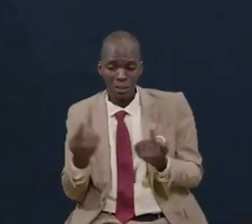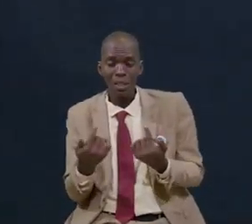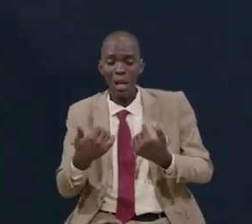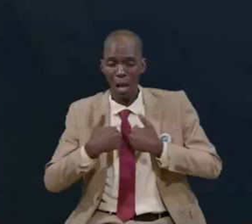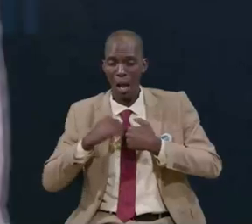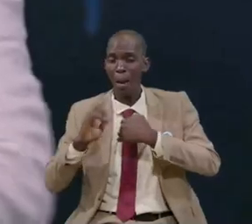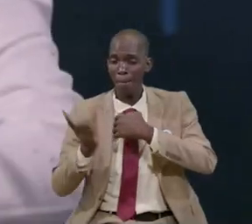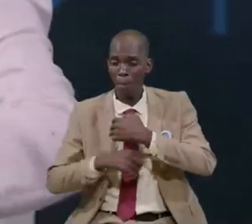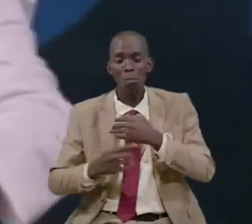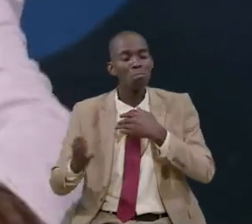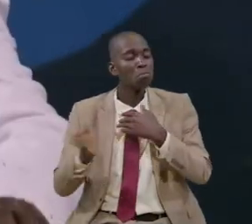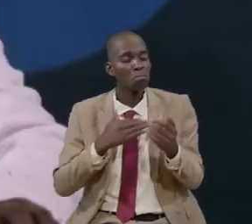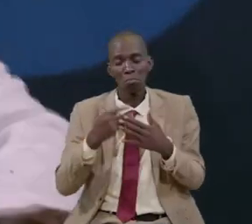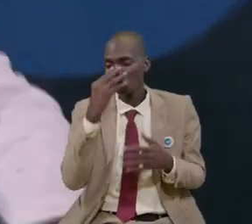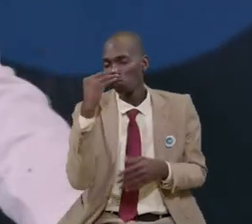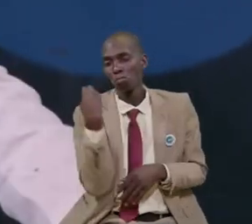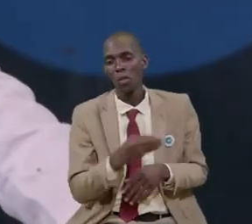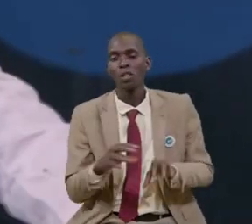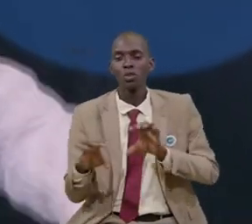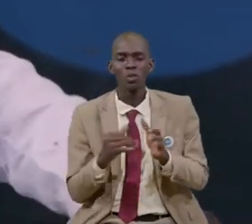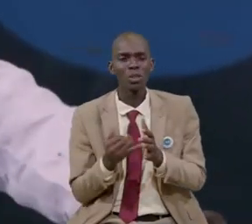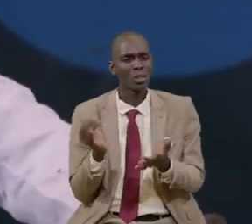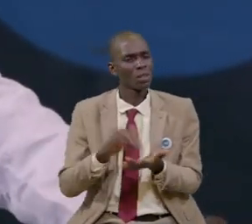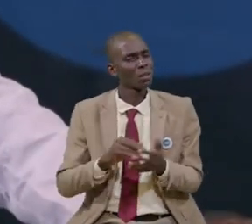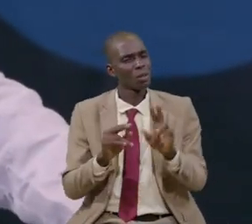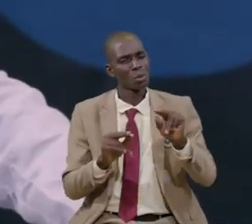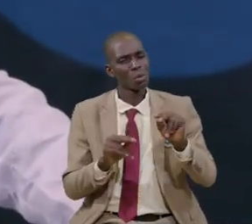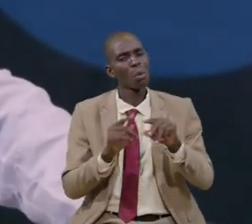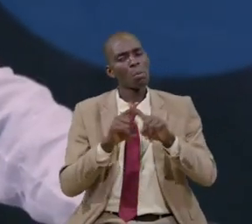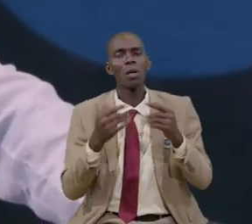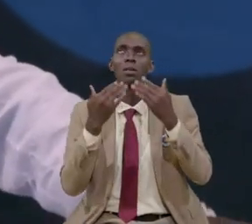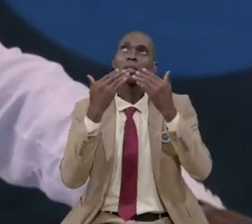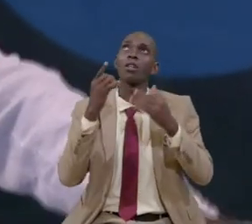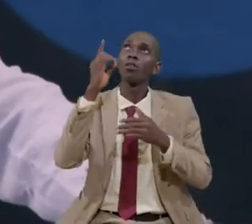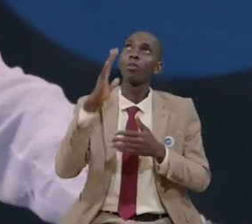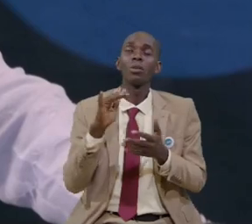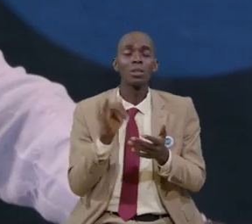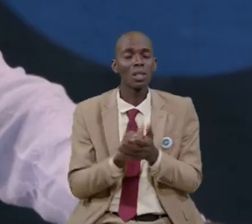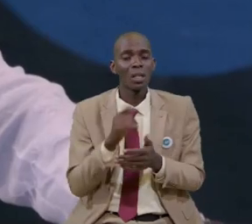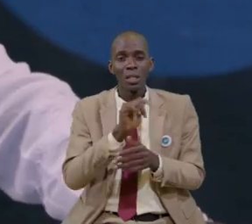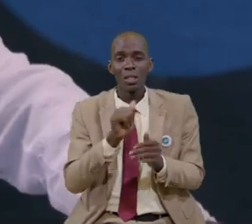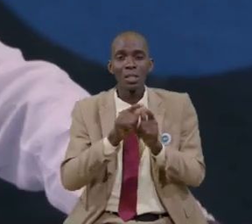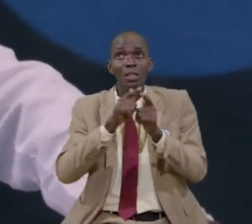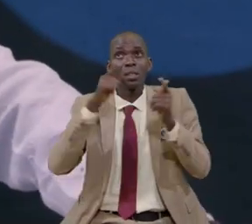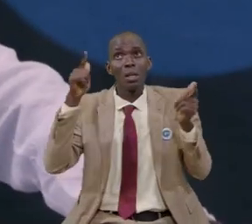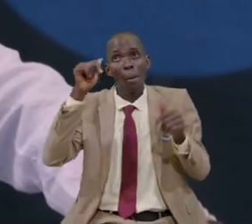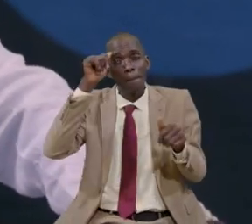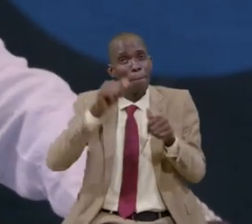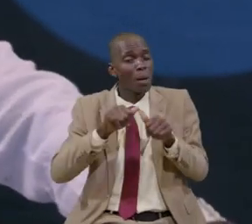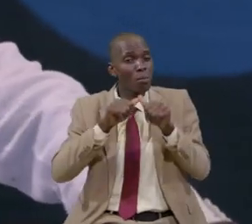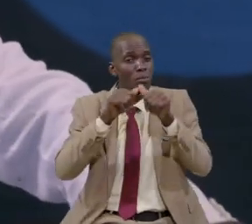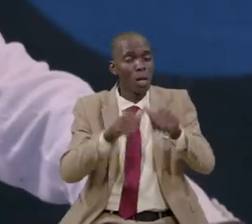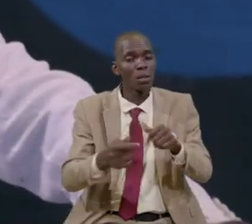Ils vont faire ça encore. Mais Dieu merci, un jour mémorable, je suis venu devant le Seigneur et j'ai